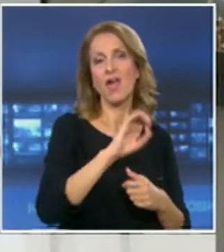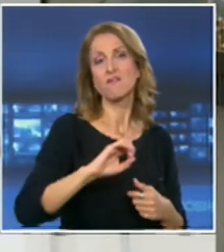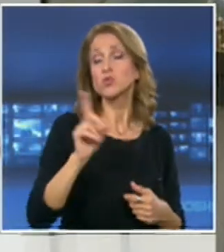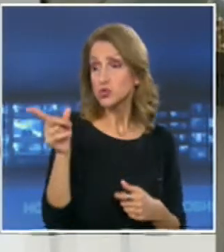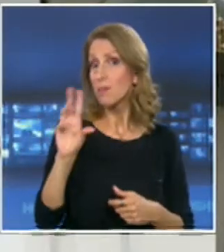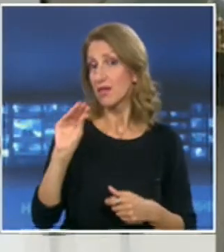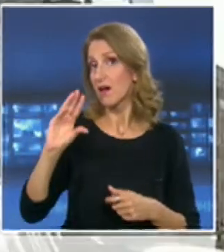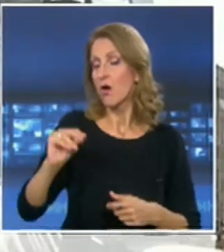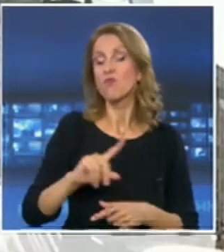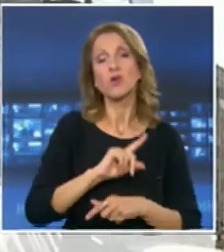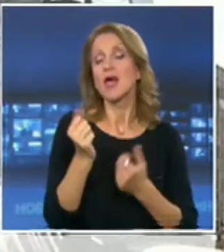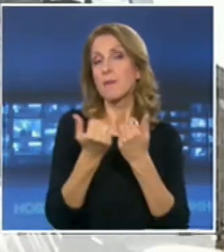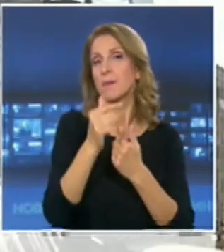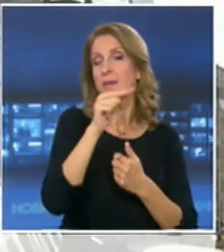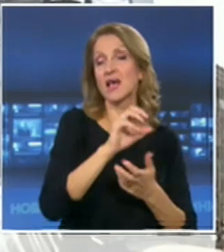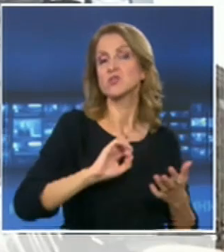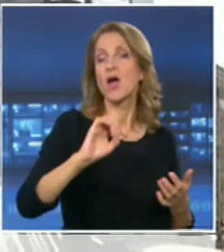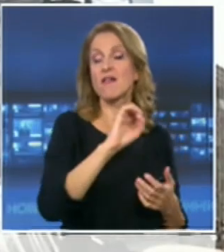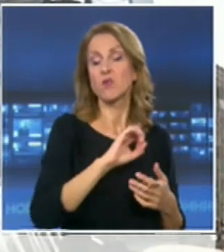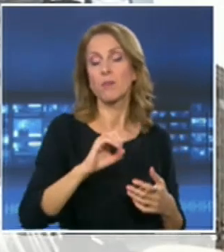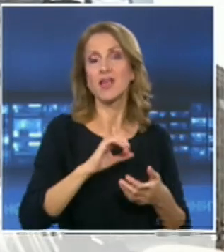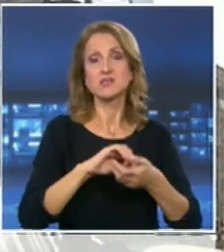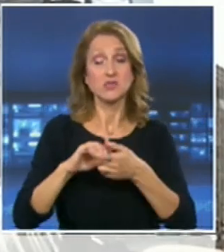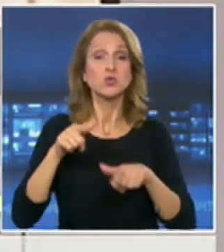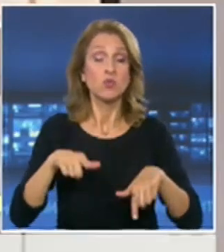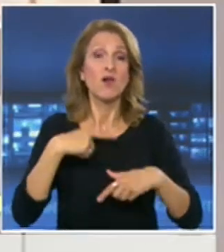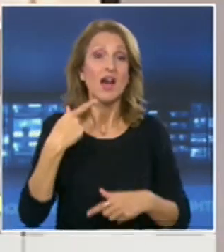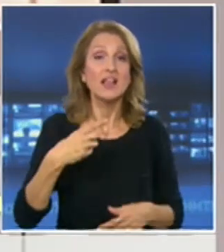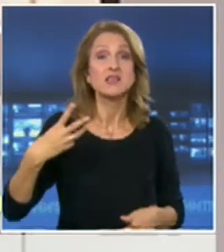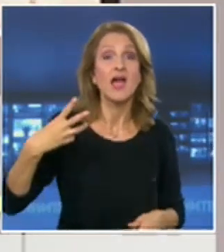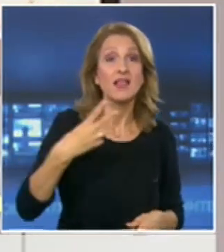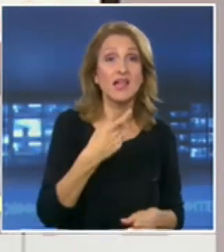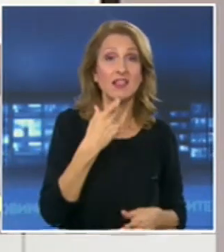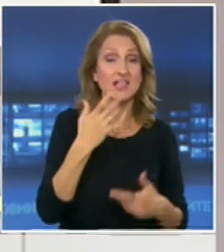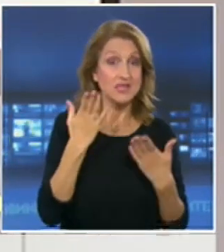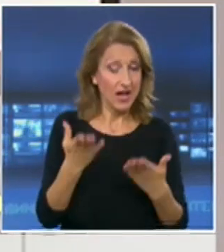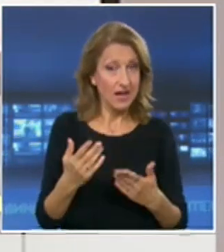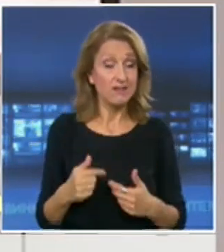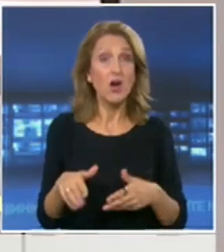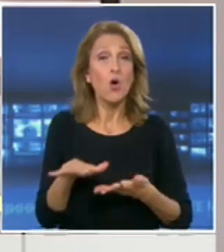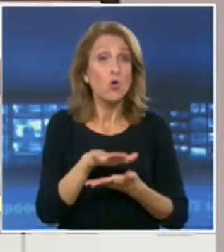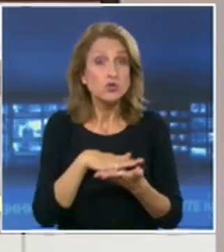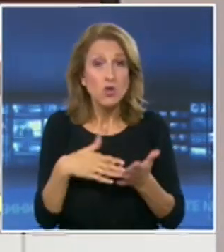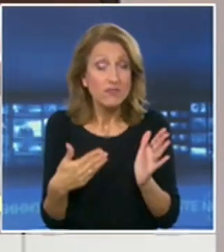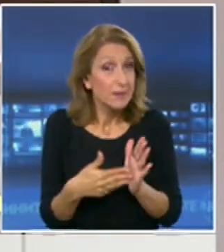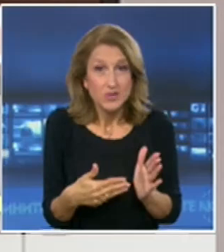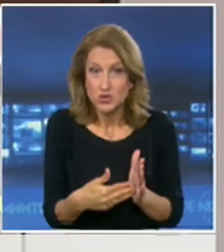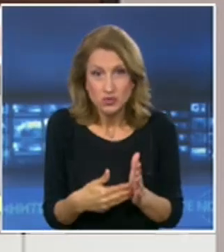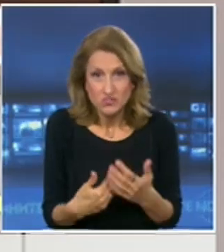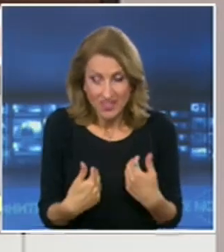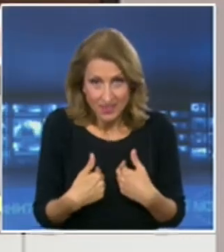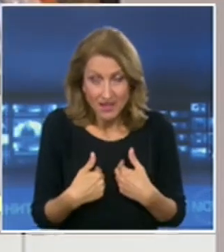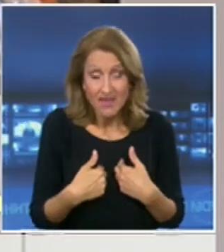България вице-премиера и външен министър на страната ни Екатерина Захариева. Основната причина за това ние да не може да кажем